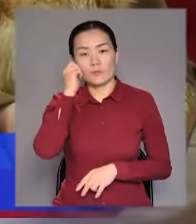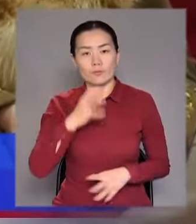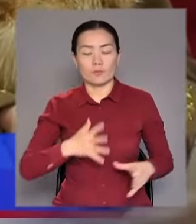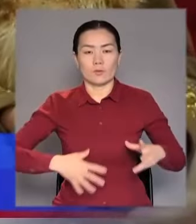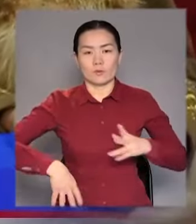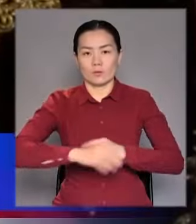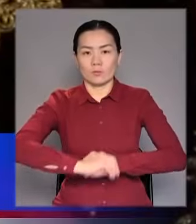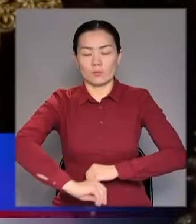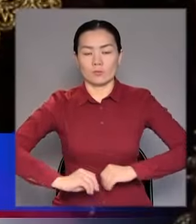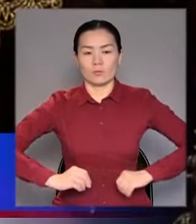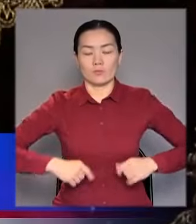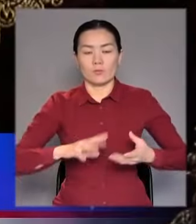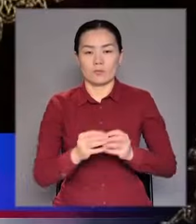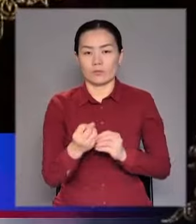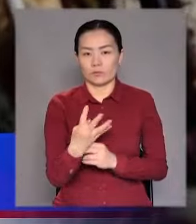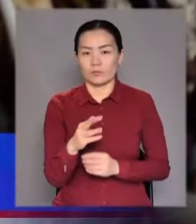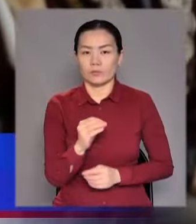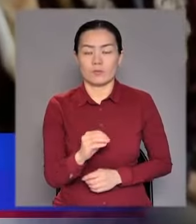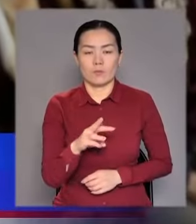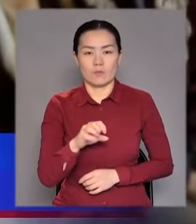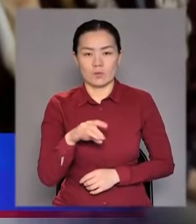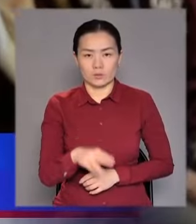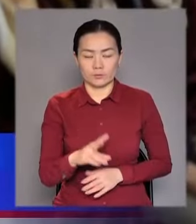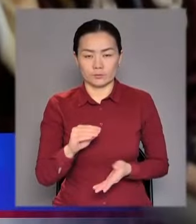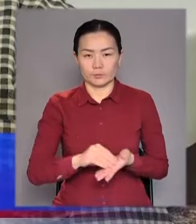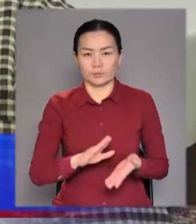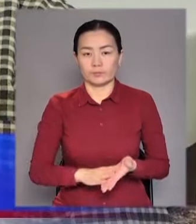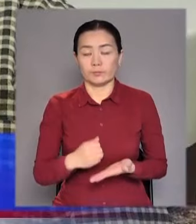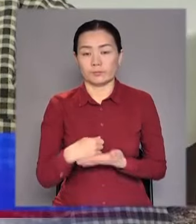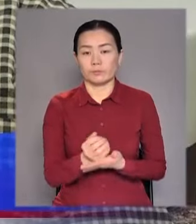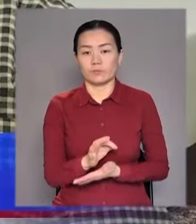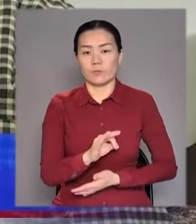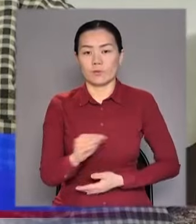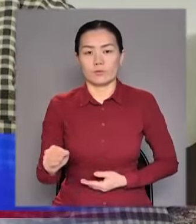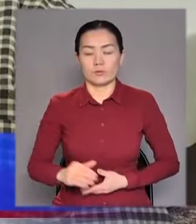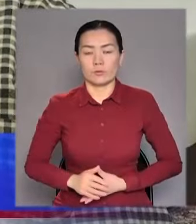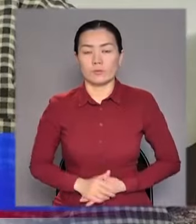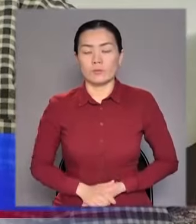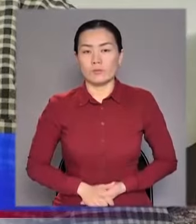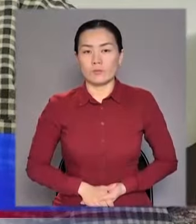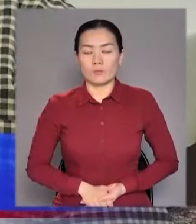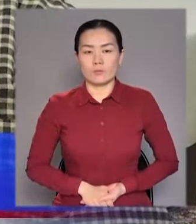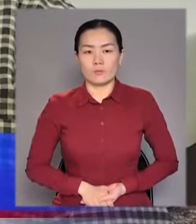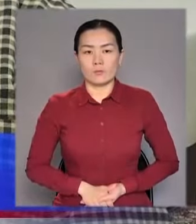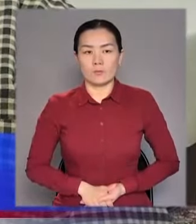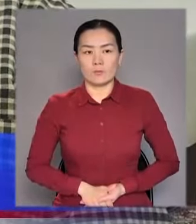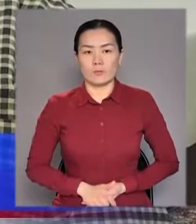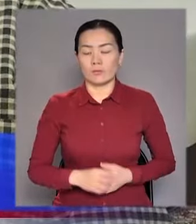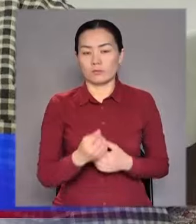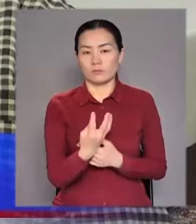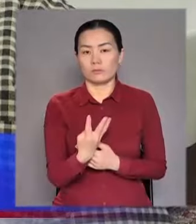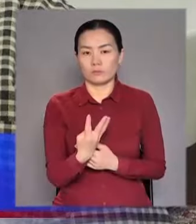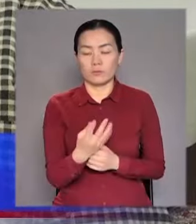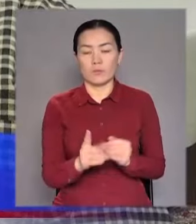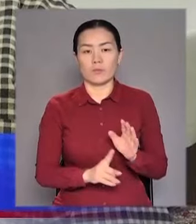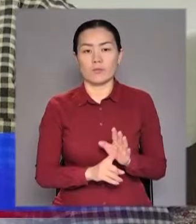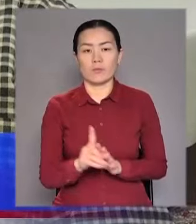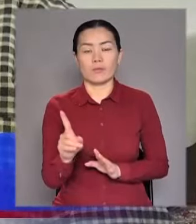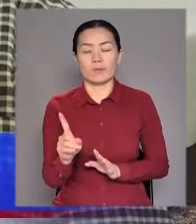Ақмырза Батыр Қайыровта жыл басы 14-ші Наурыз деген пікір білдірді. Анау Иран, Түрк елдерінде 14-ден бастап